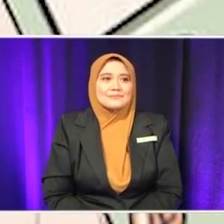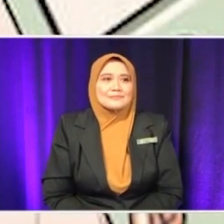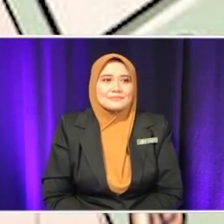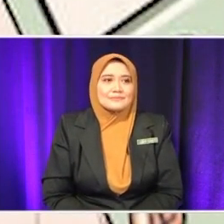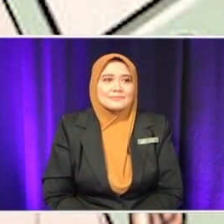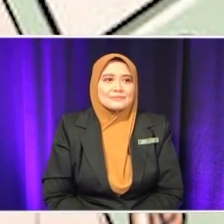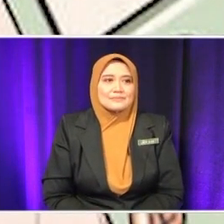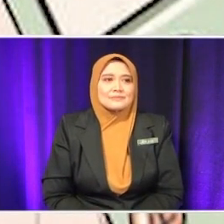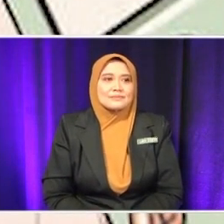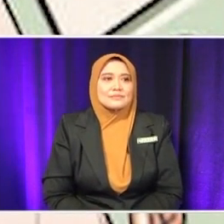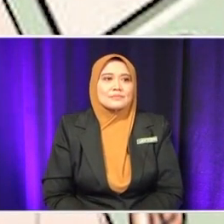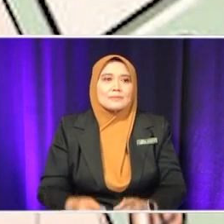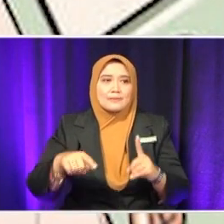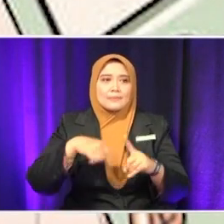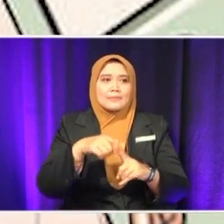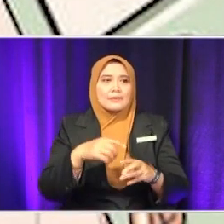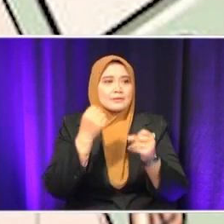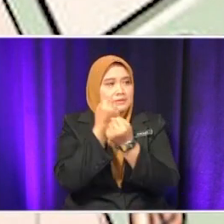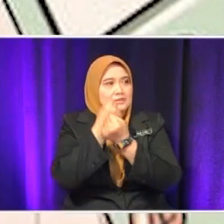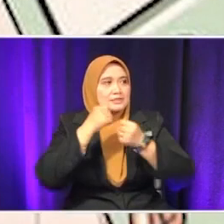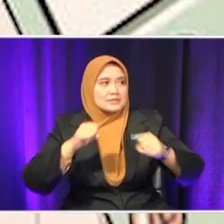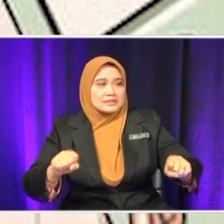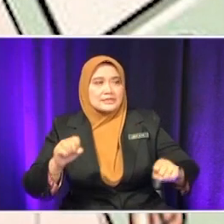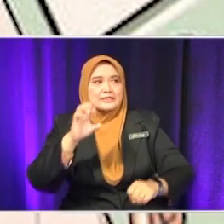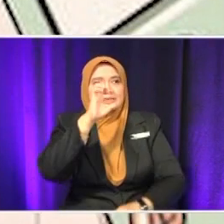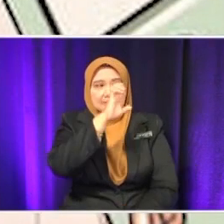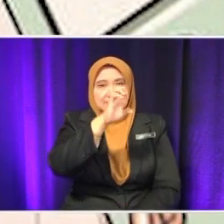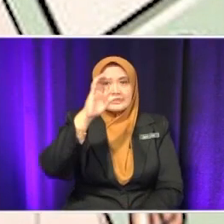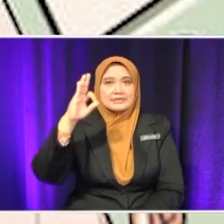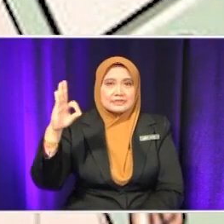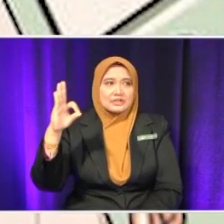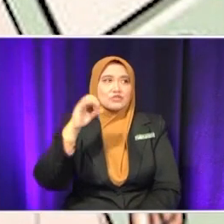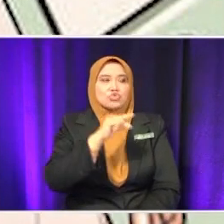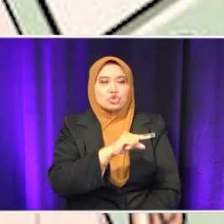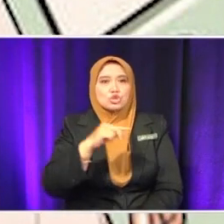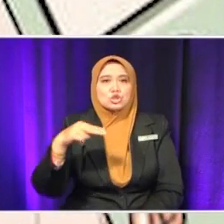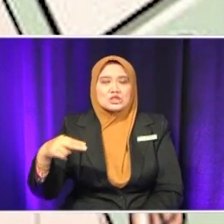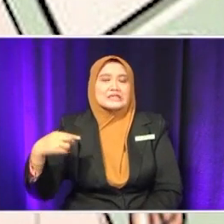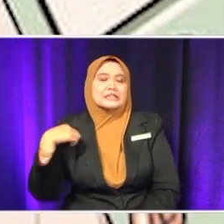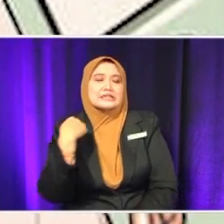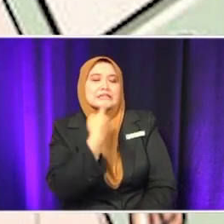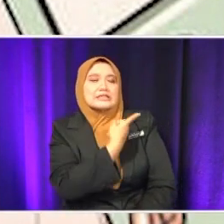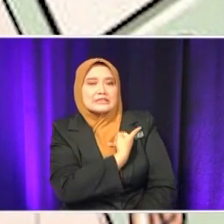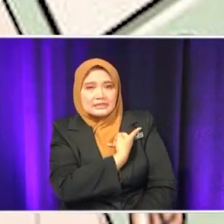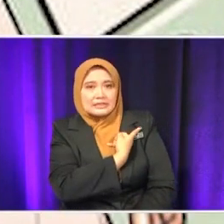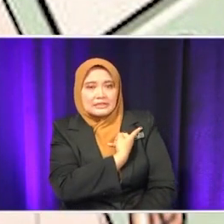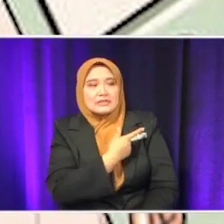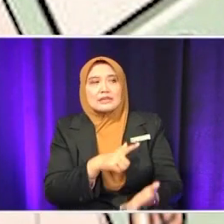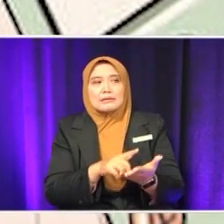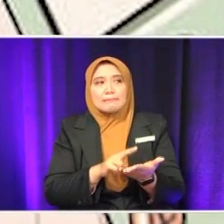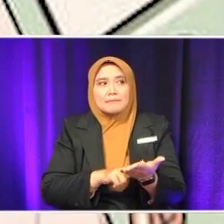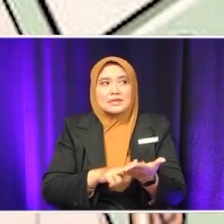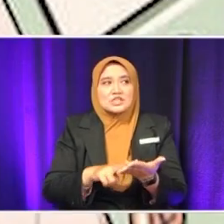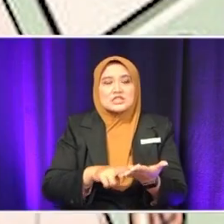okey. Kita buat. Baik. Bila kita dah sediakan bucu E, F, G dan H, apa kita nak buat? Kita baca F,